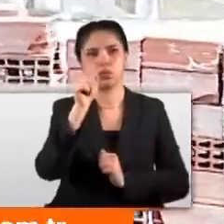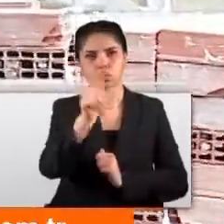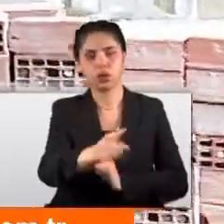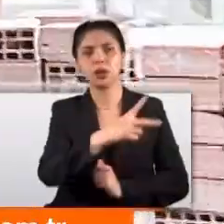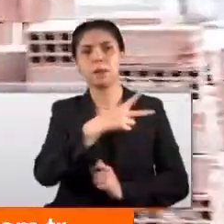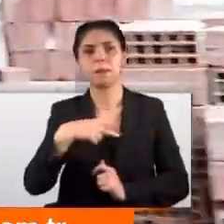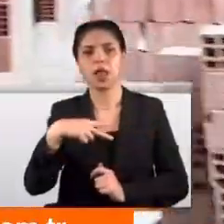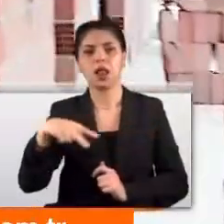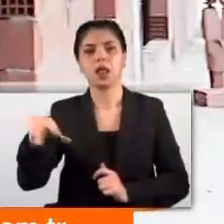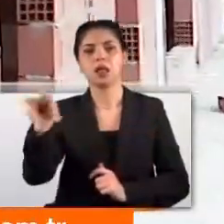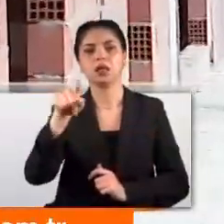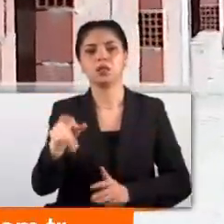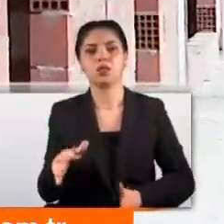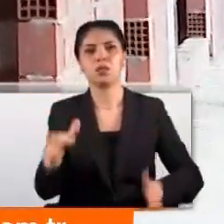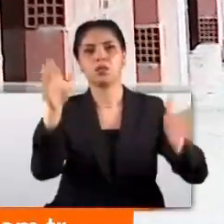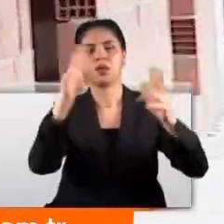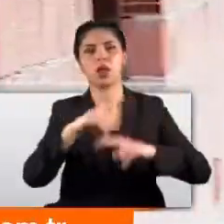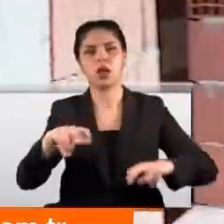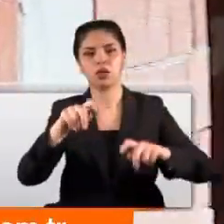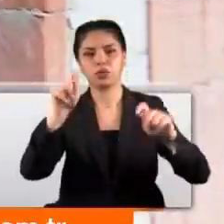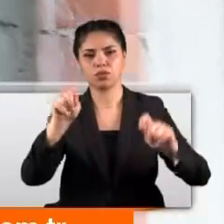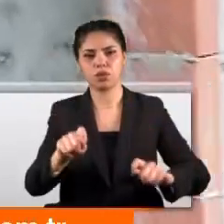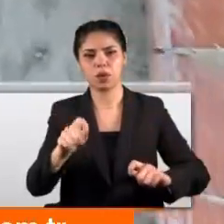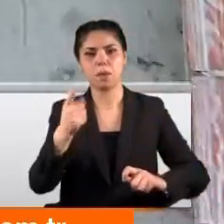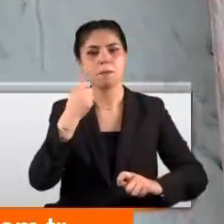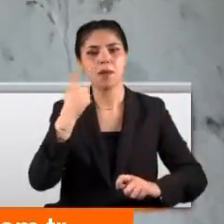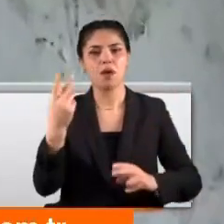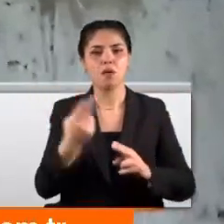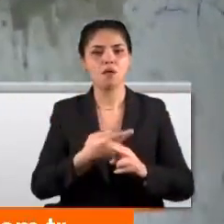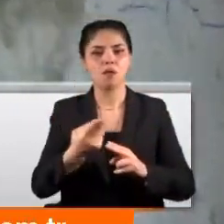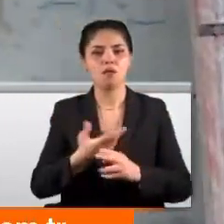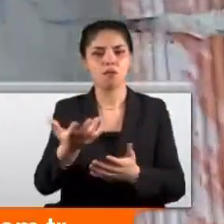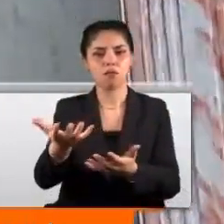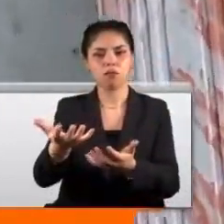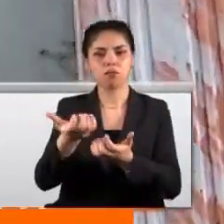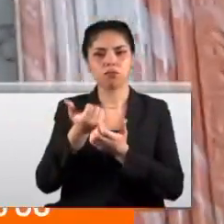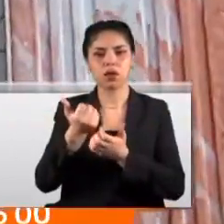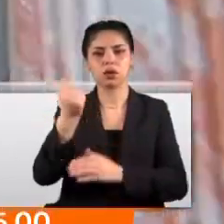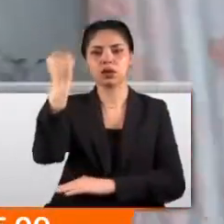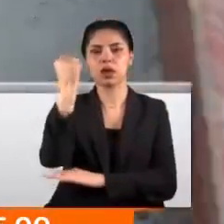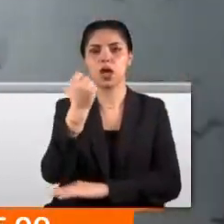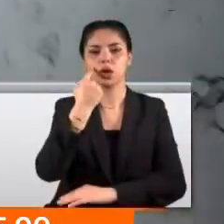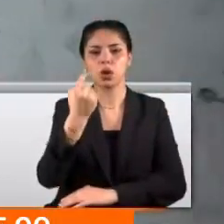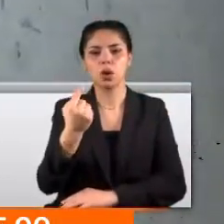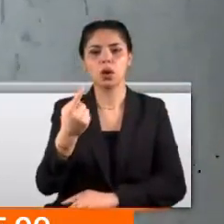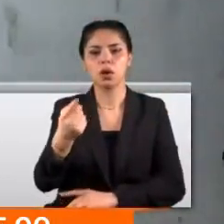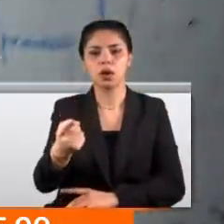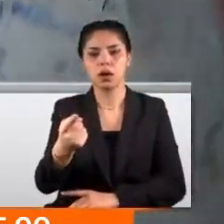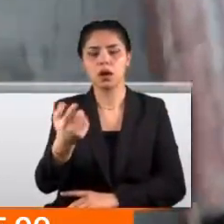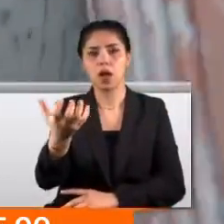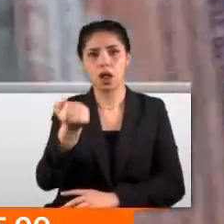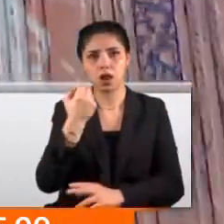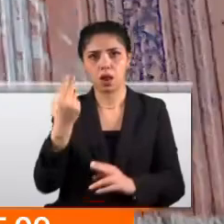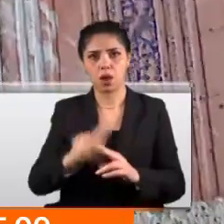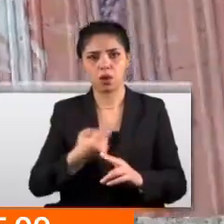de belediye işte bu binada incelemelerde bulundu. Bakın, örneklerin alındığı kolonlardan biri de bu. Alınan